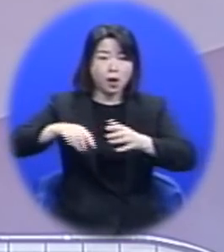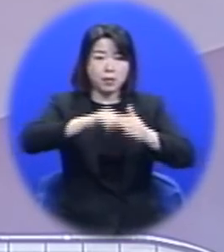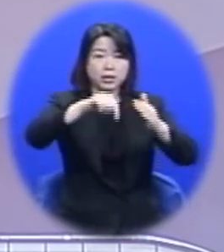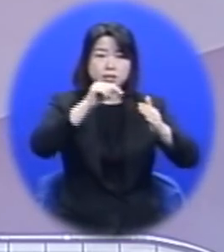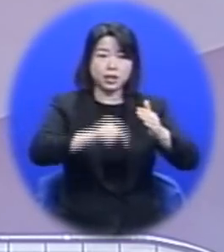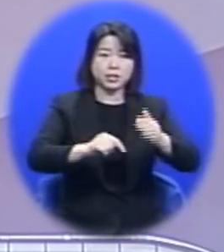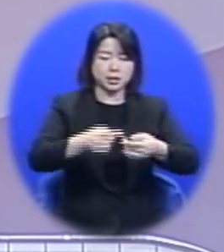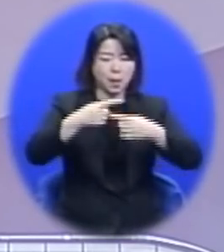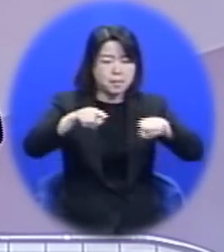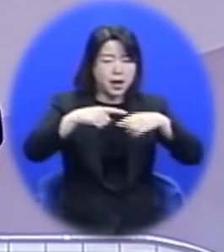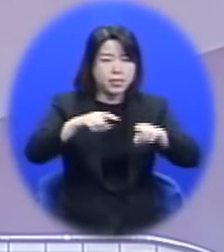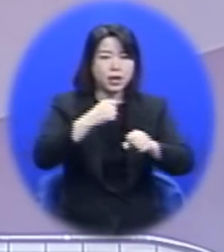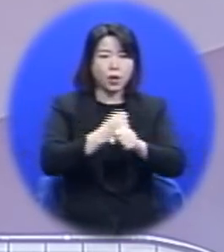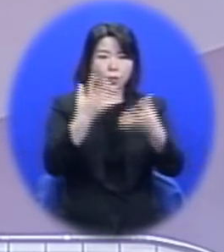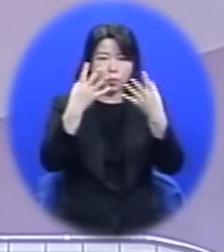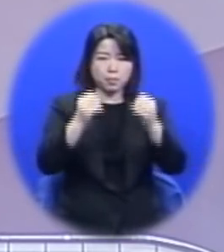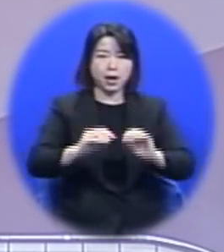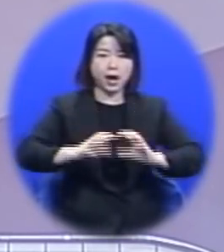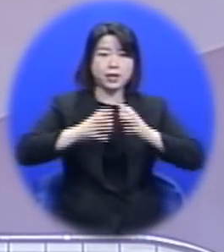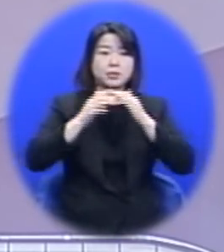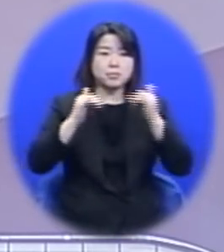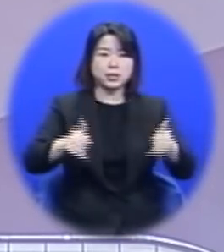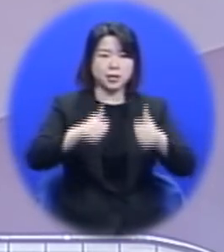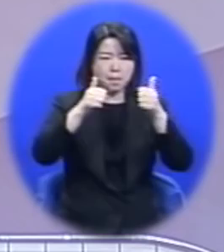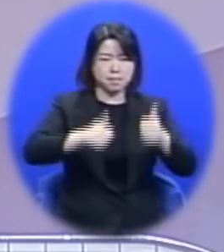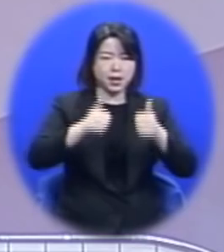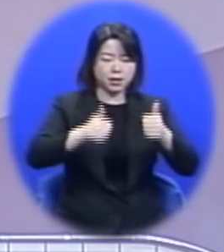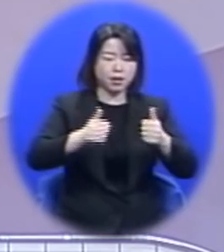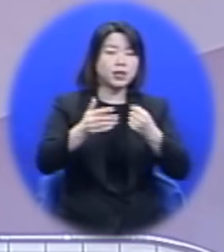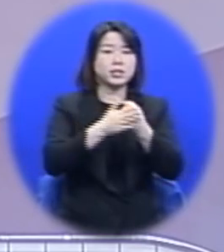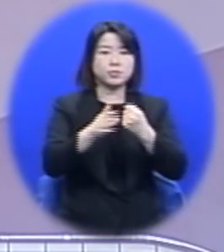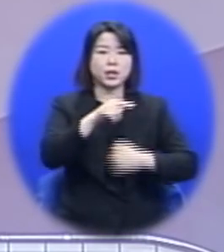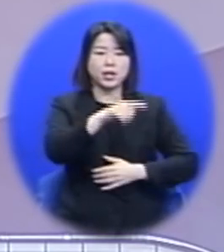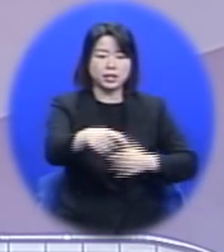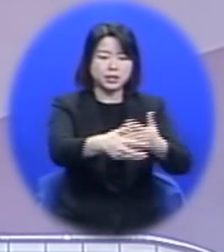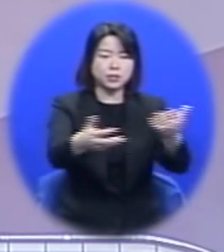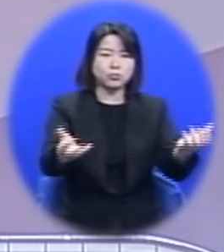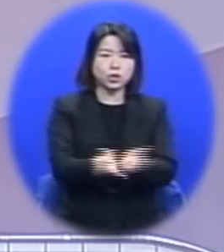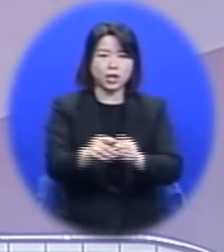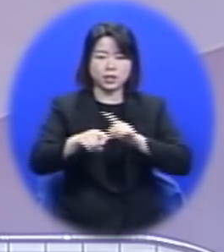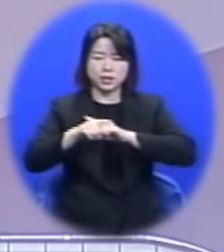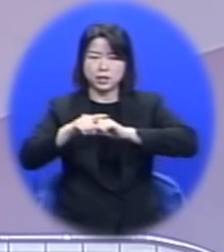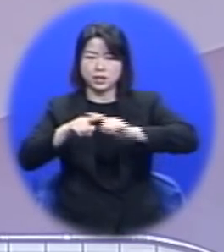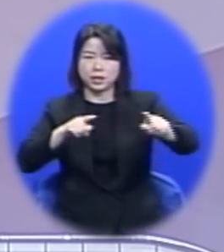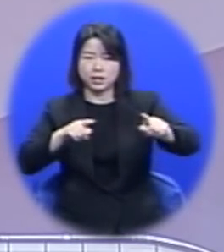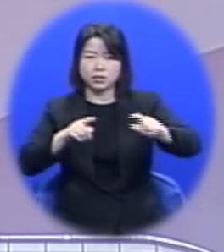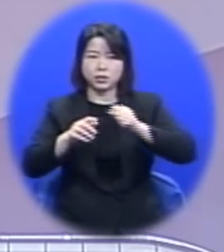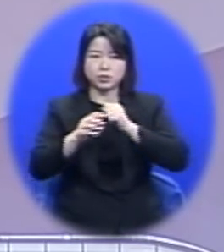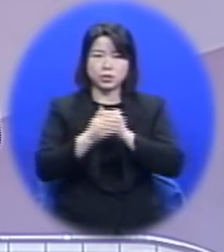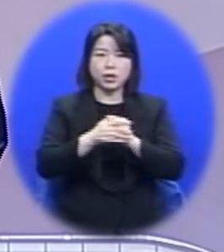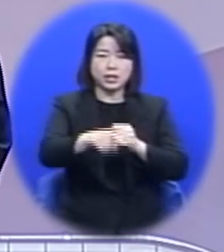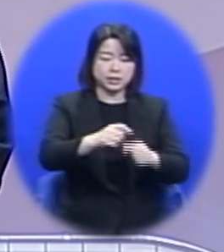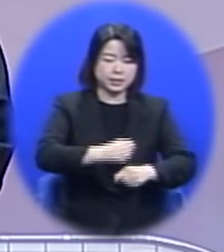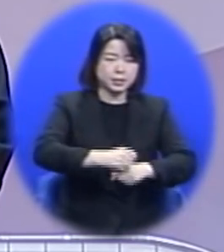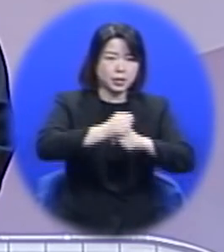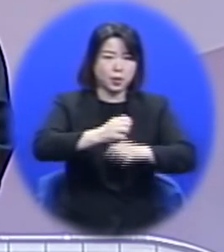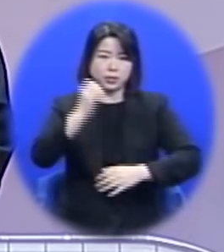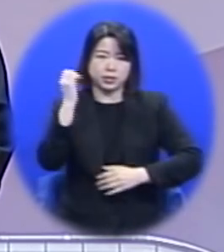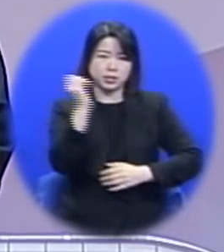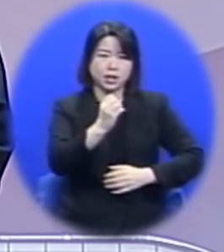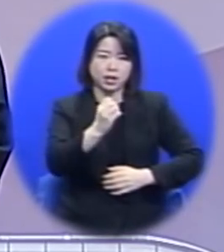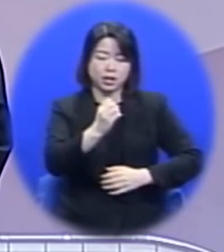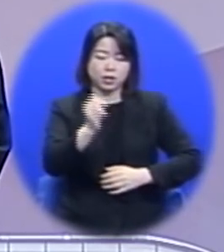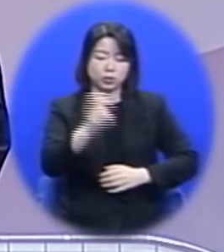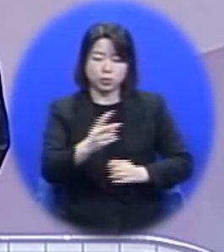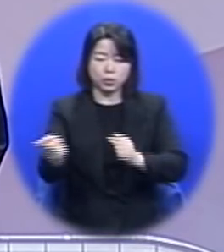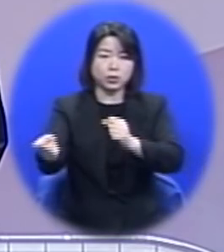판단하시며 많은 백성을 판결하시리니 무리가 그 칼을 쳐서 보습을 만들고 그 창을 쳐서 낫을